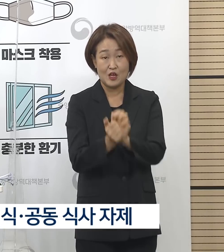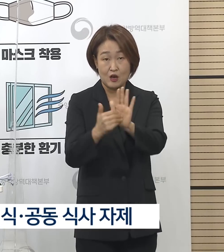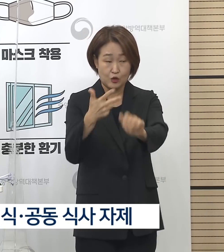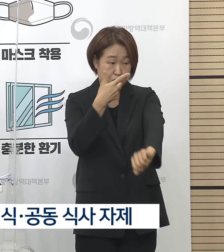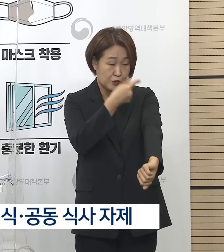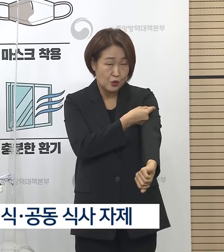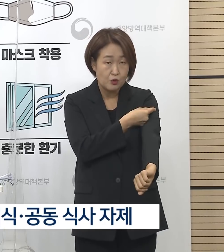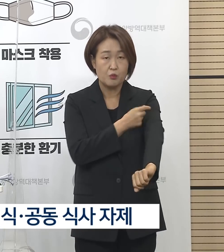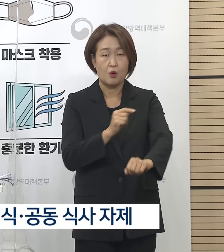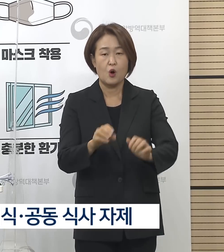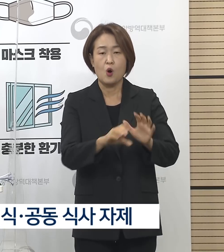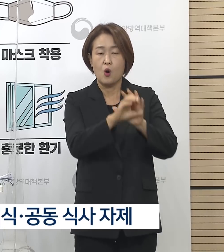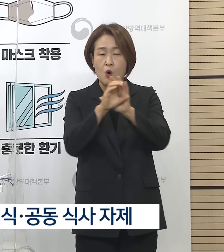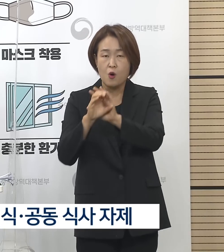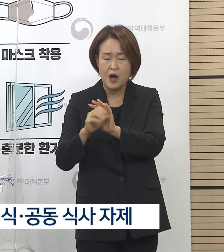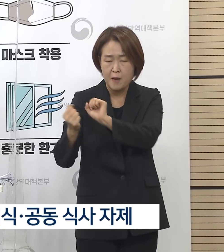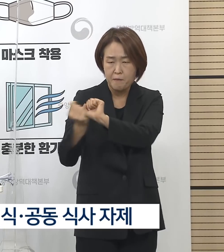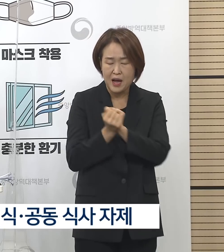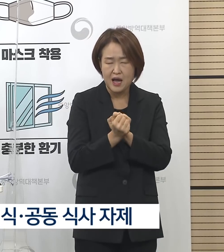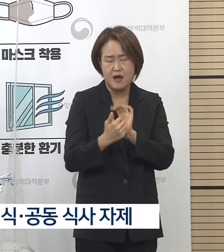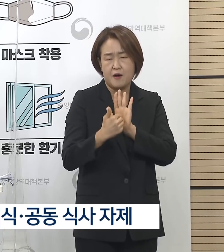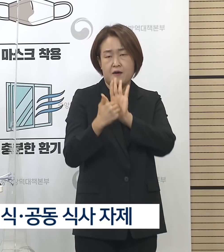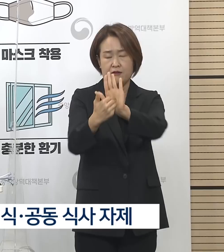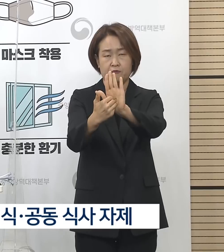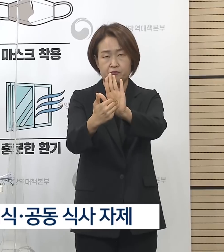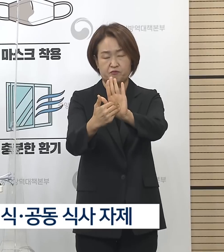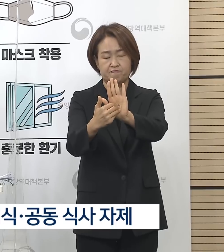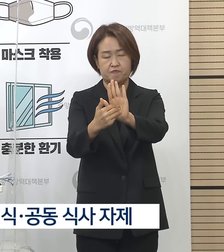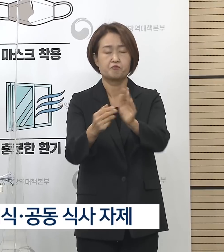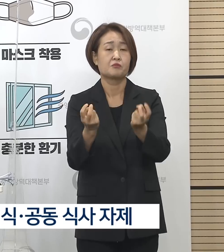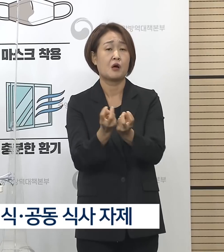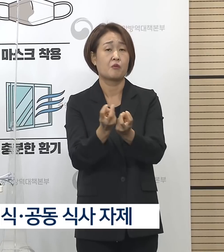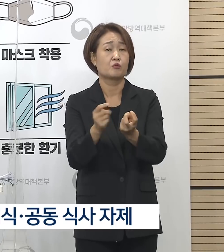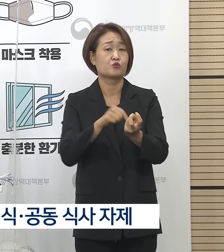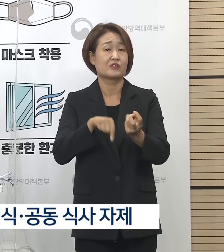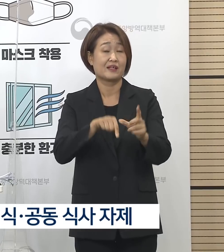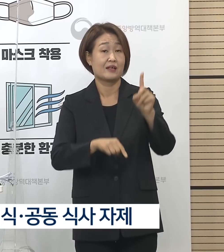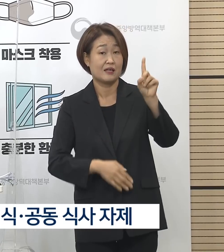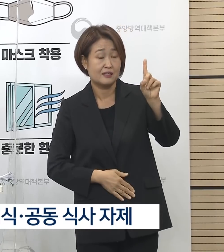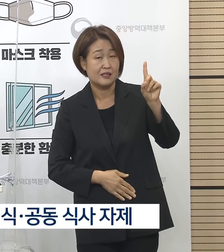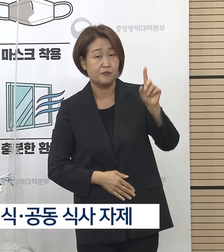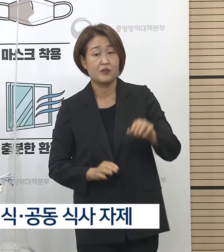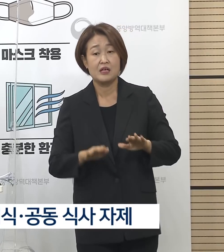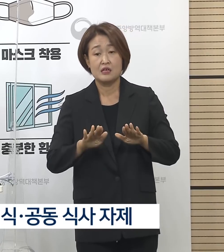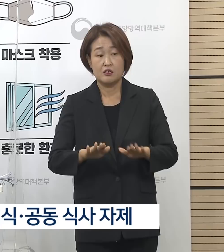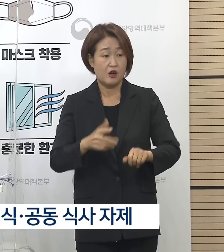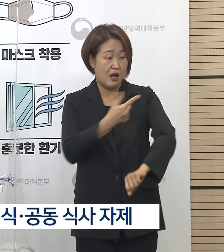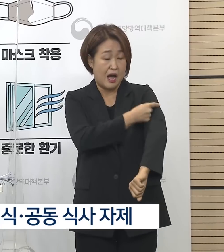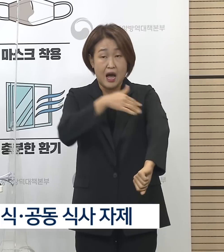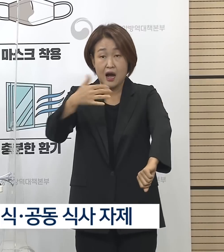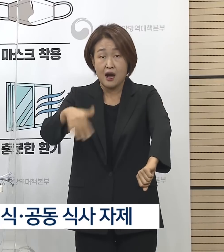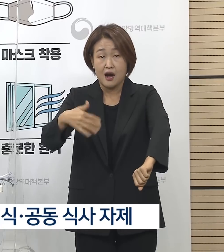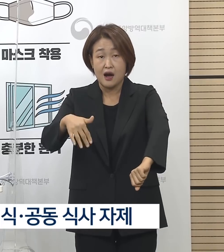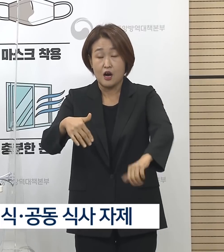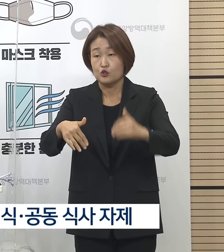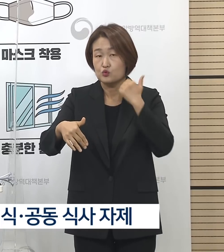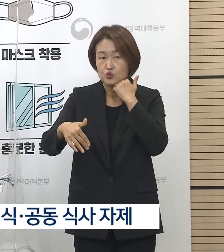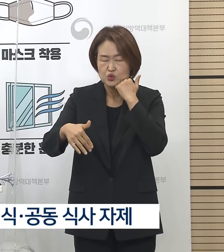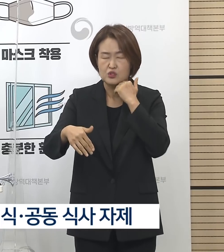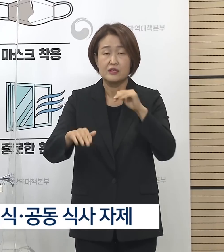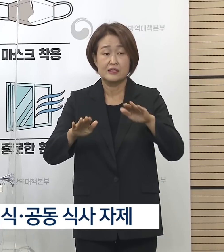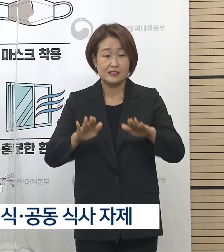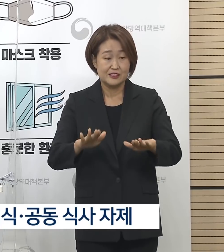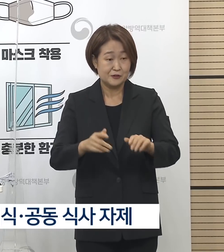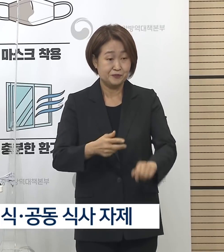예방접종은 코로나19 감염의 최선의 예방 방법입니다. 아직까지 예방접종을 받지 않으신 분들은 자녀